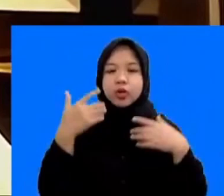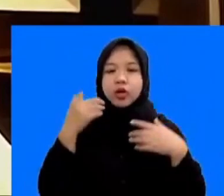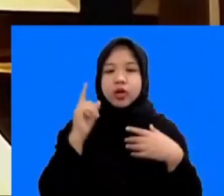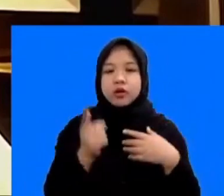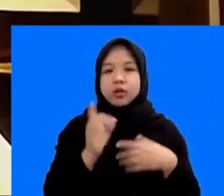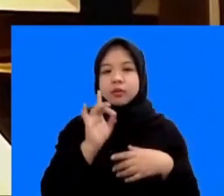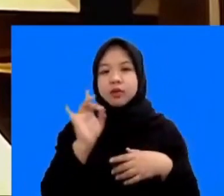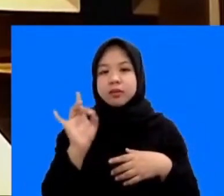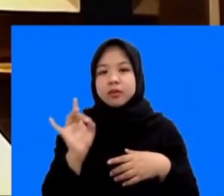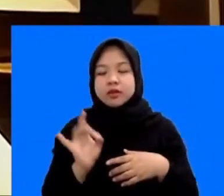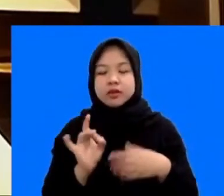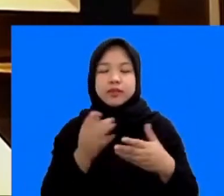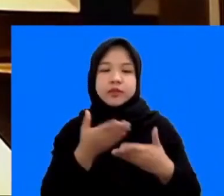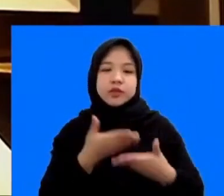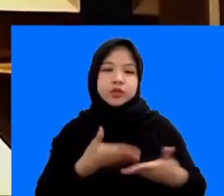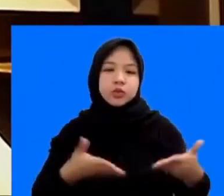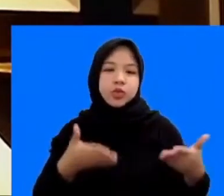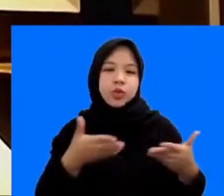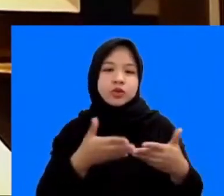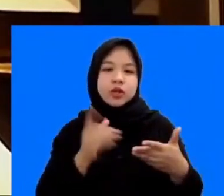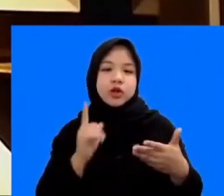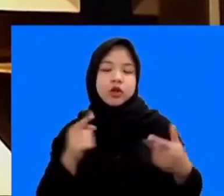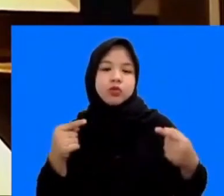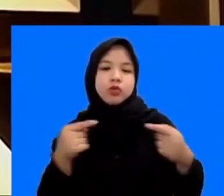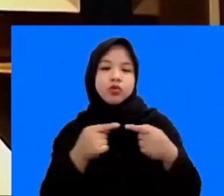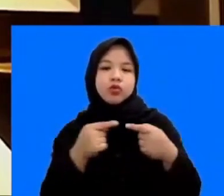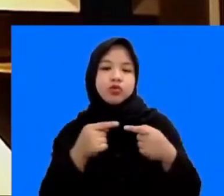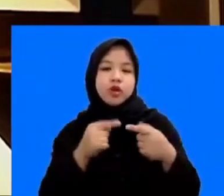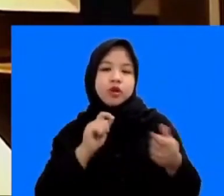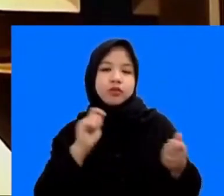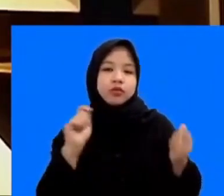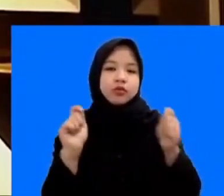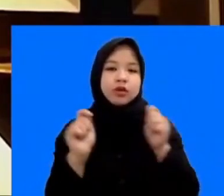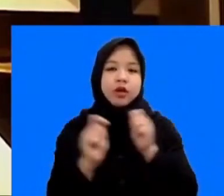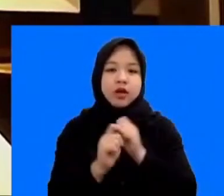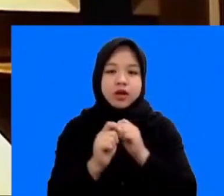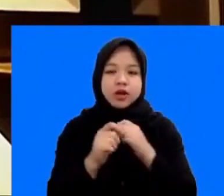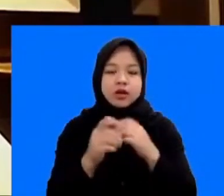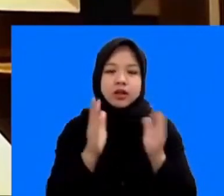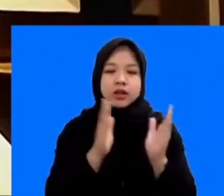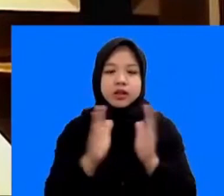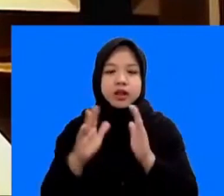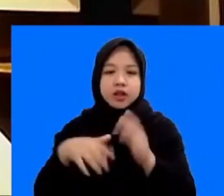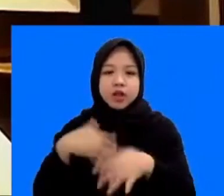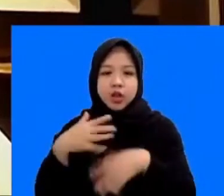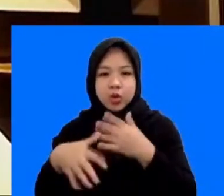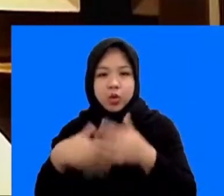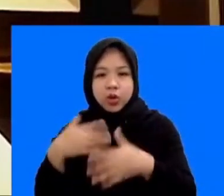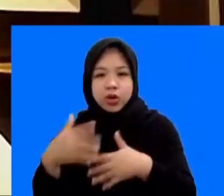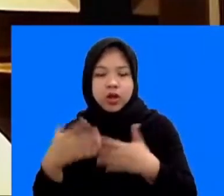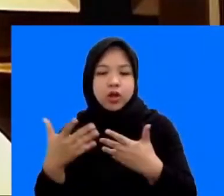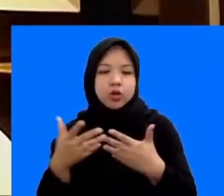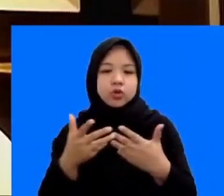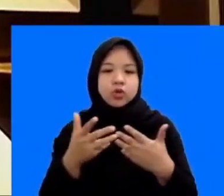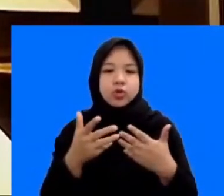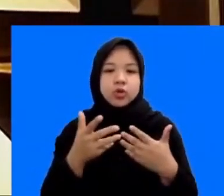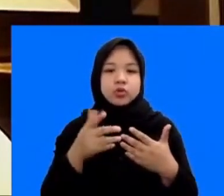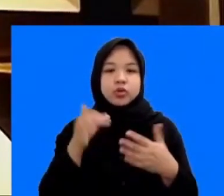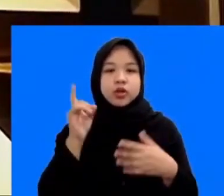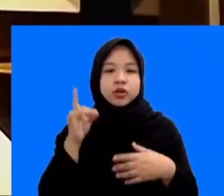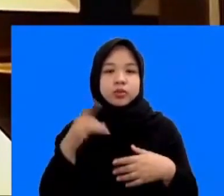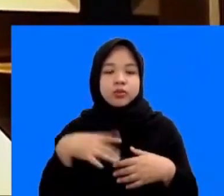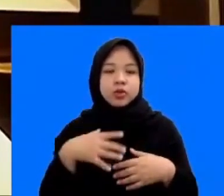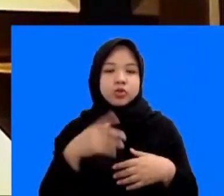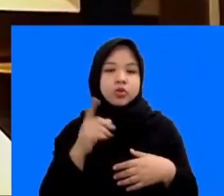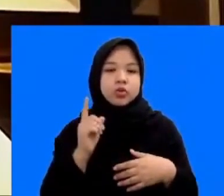situasi yang berhubungan dengan perubahan-perubahan tata kelola dan berpolitikan termasuk juga di